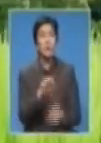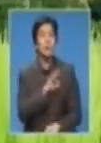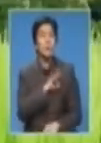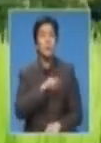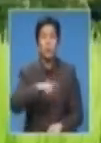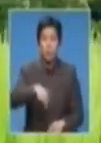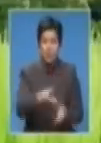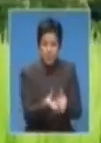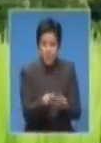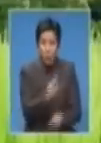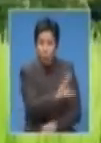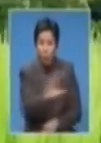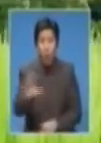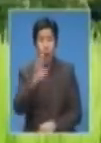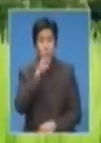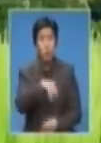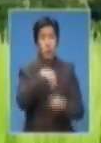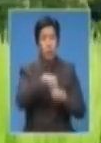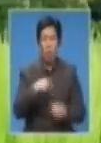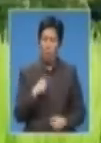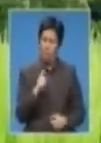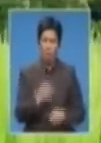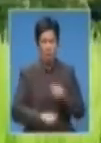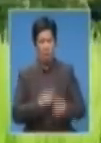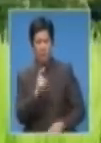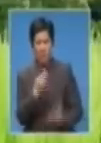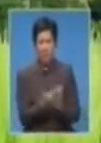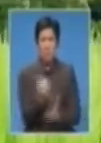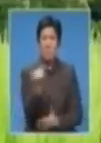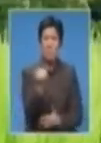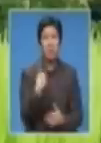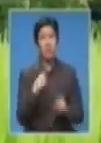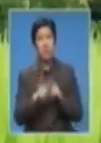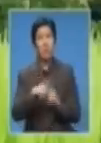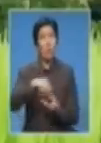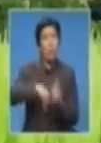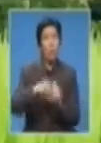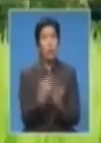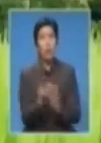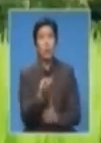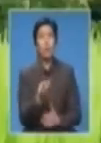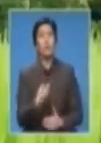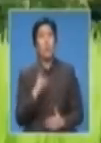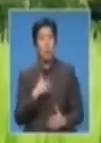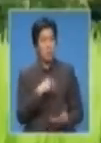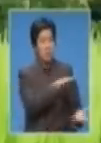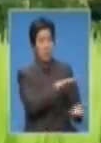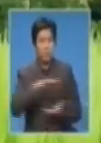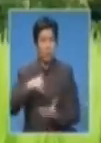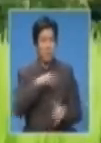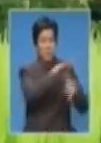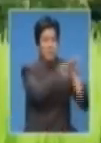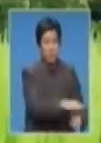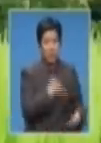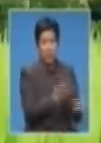ที่ให้ได้ถ้าท่านในพื้นที่ยังอยู่ไม่ได้ขายไม่ได้ราคาไม่ดีรายได้ท่านได้น้อยพ่อค้ากลางเอาเปรียบอีกนะครับส่